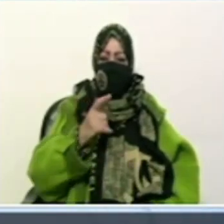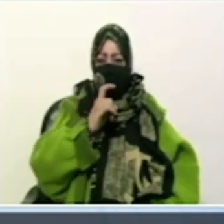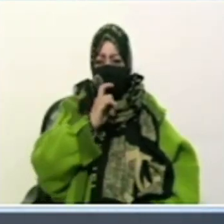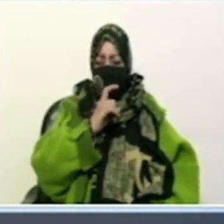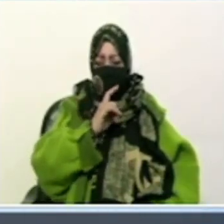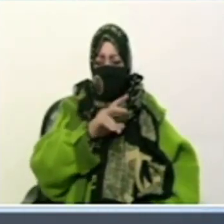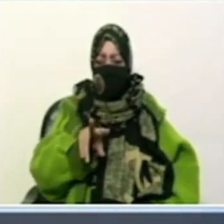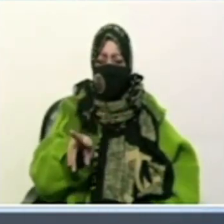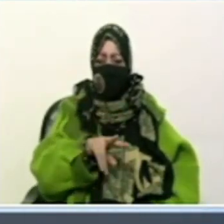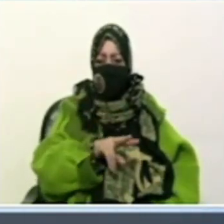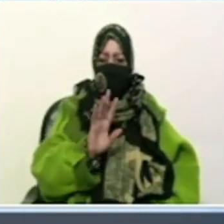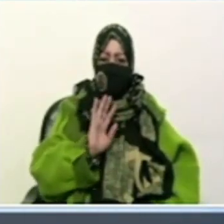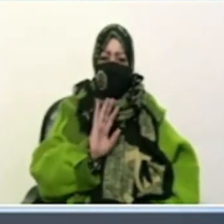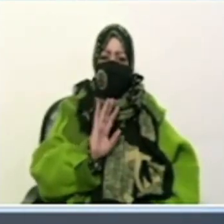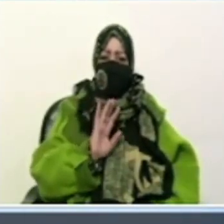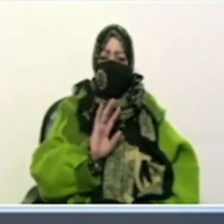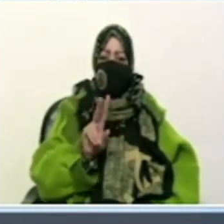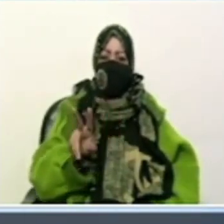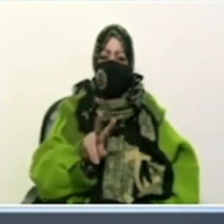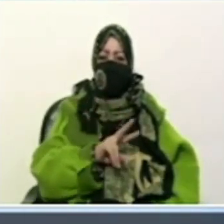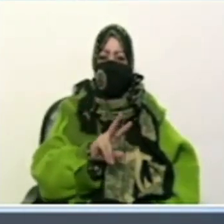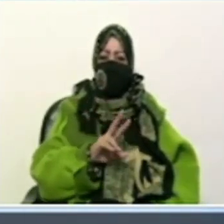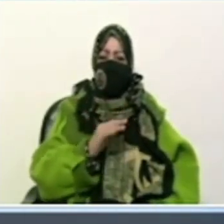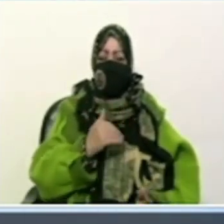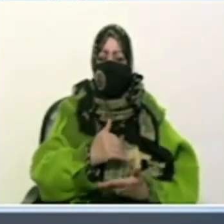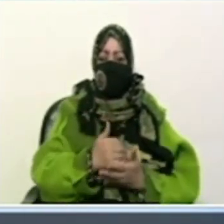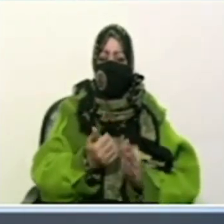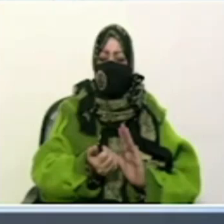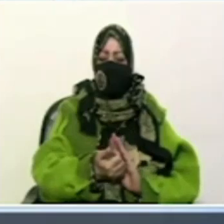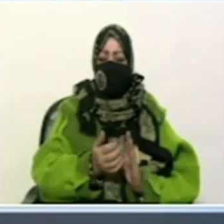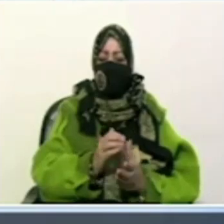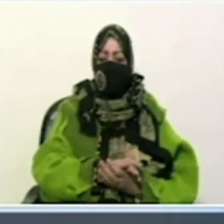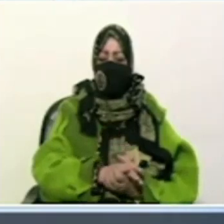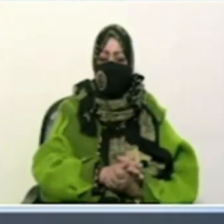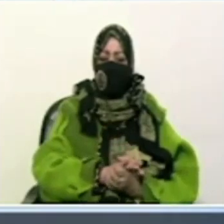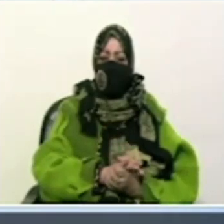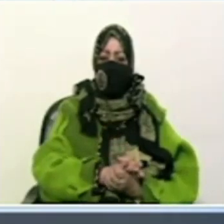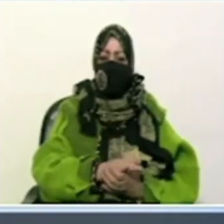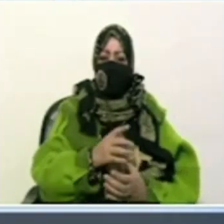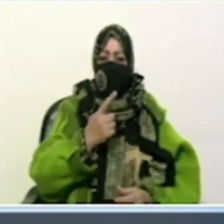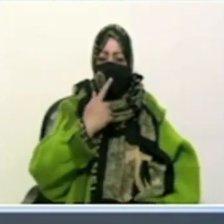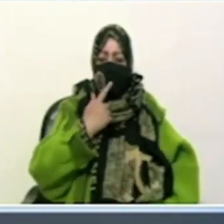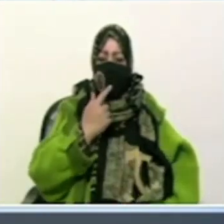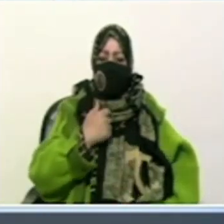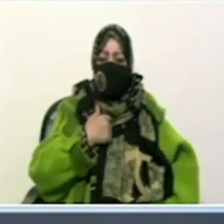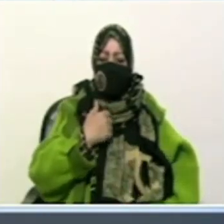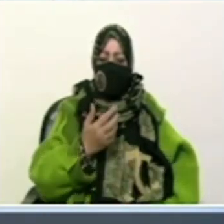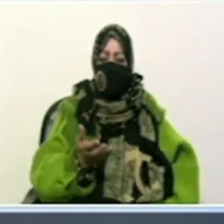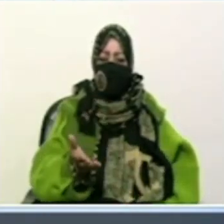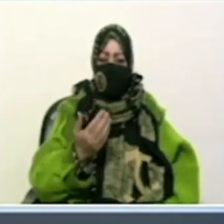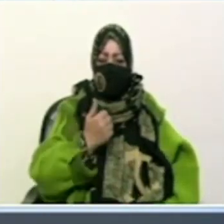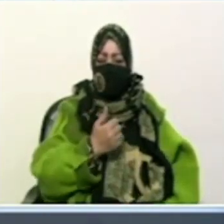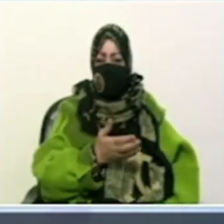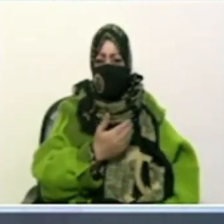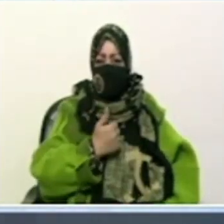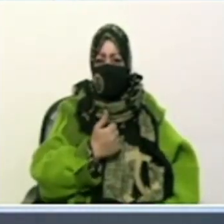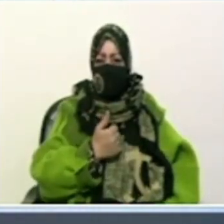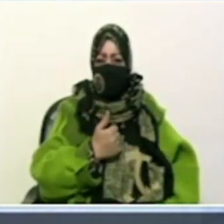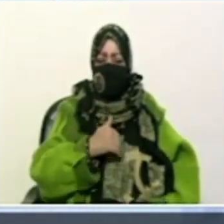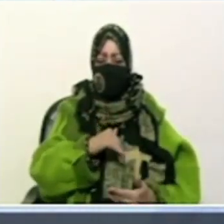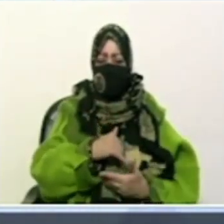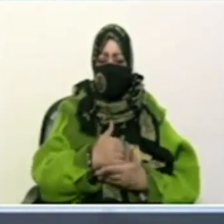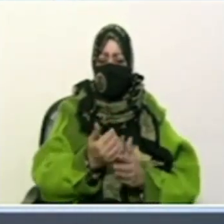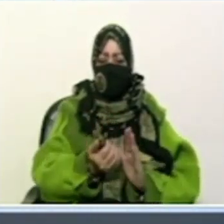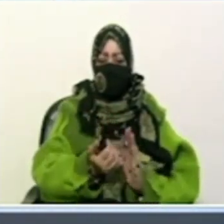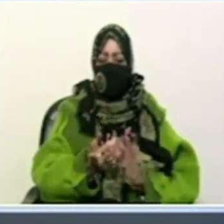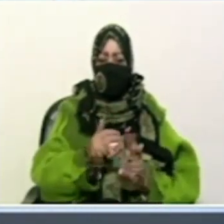الإخوة بالمقابل القسمة يجب على الغير أن يلبي يعني فإذا كان بعضهم صغار أو حسب ما قال هو أطفال